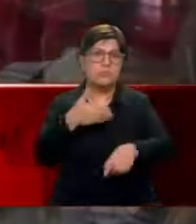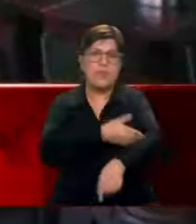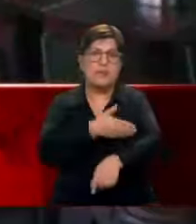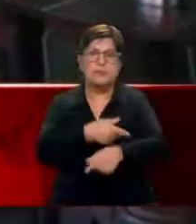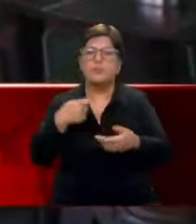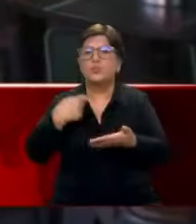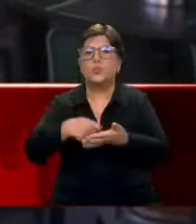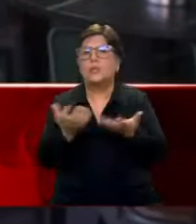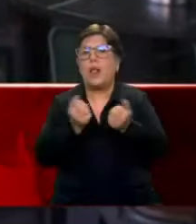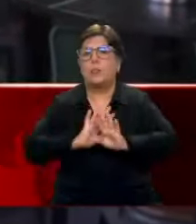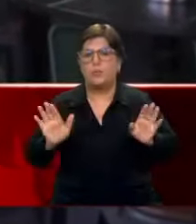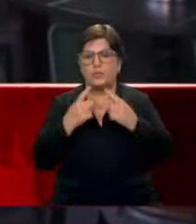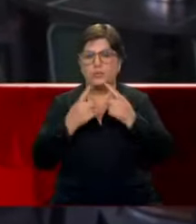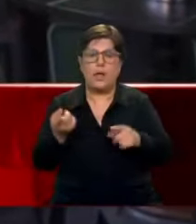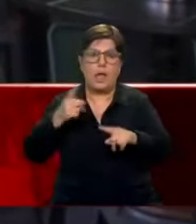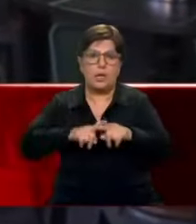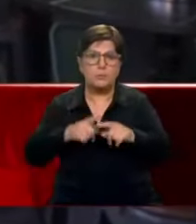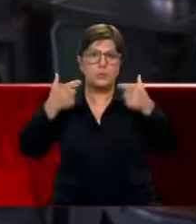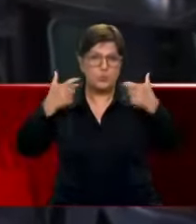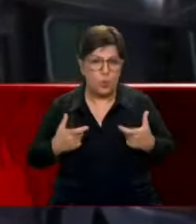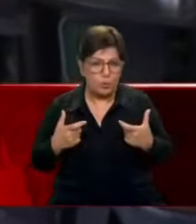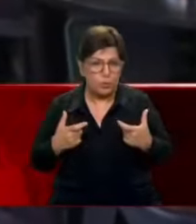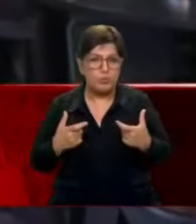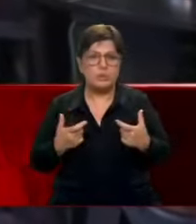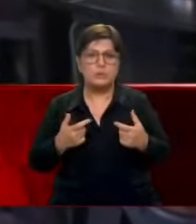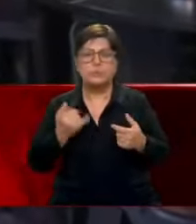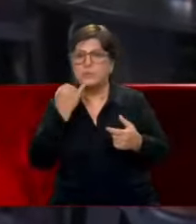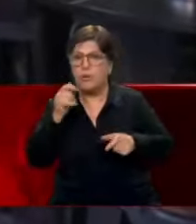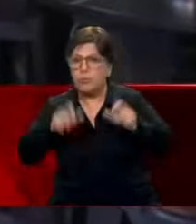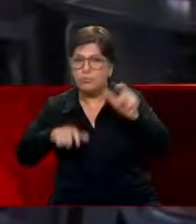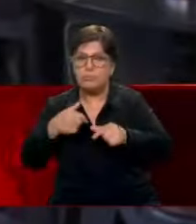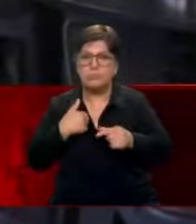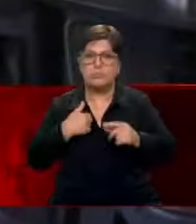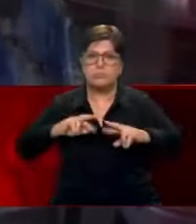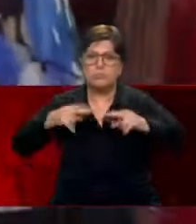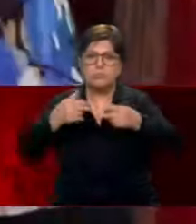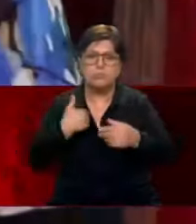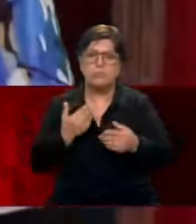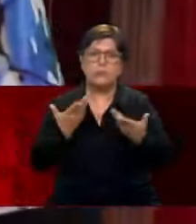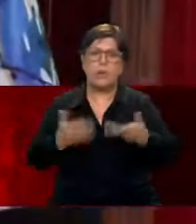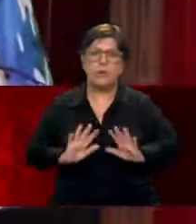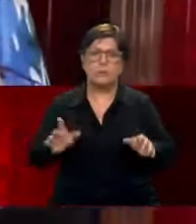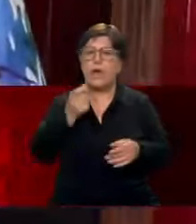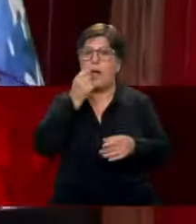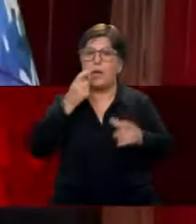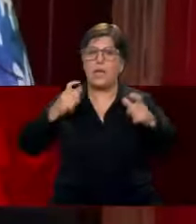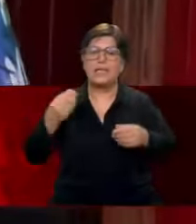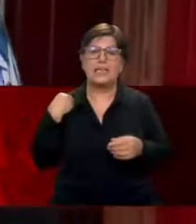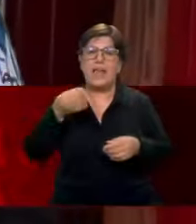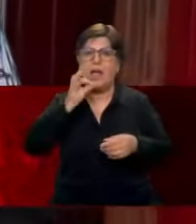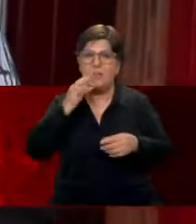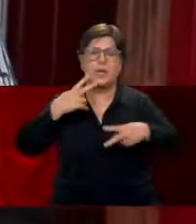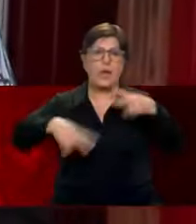alınmıyor. Kuver ücreti almıyoruz. Ekstra bir yükümlülüğü misafirlerimize yüklemek taraftarı değiliz. Ankara'da da yeni yeni kafe,